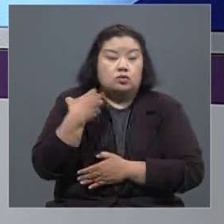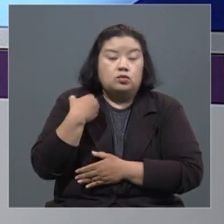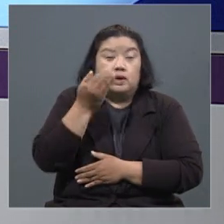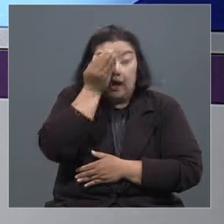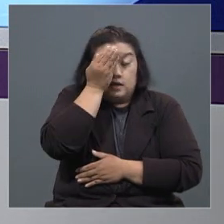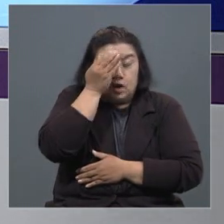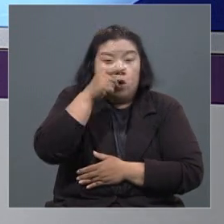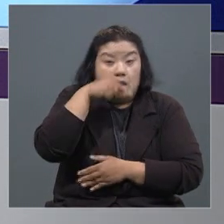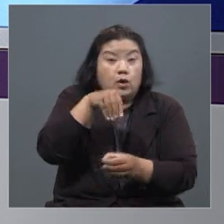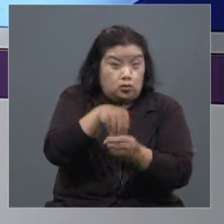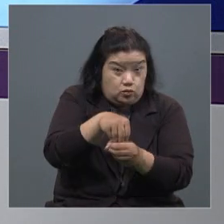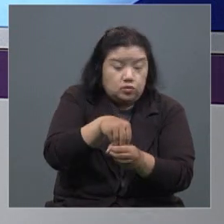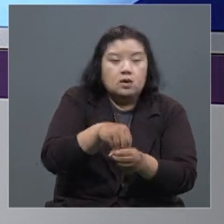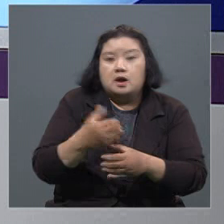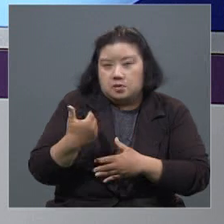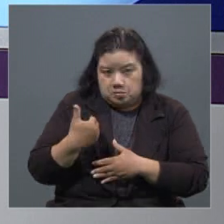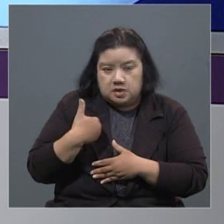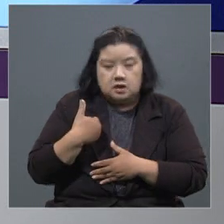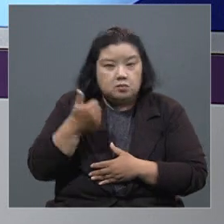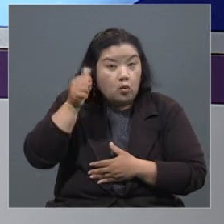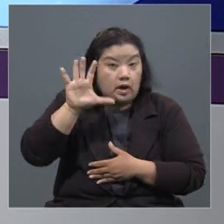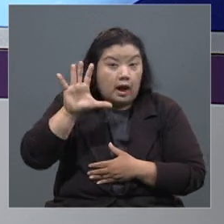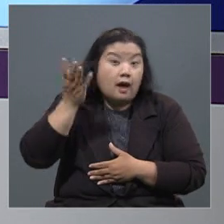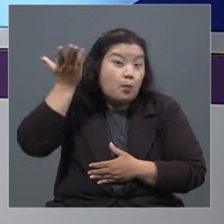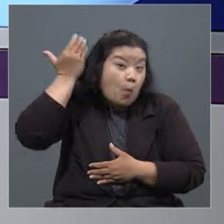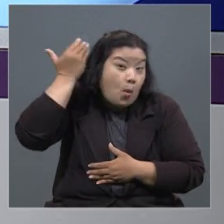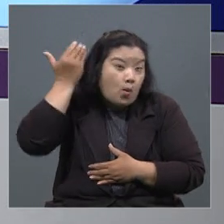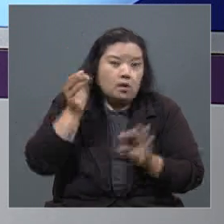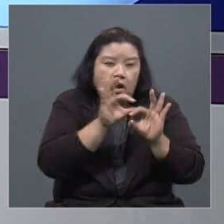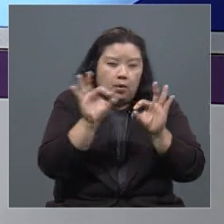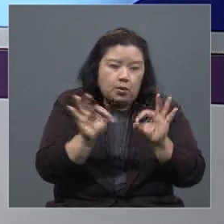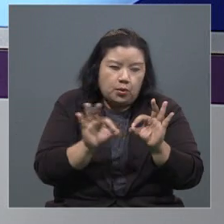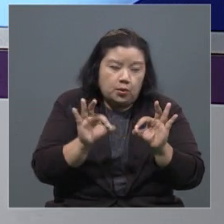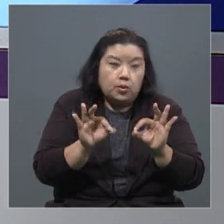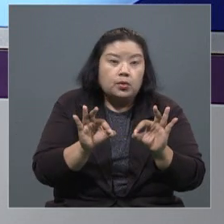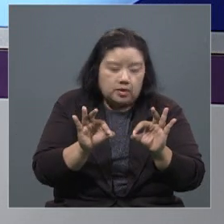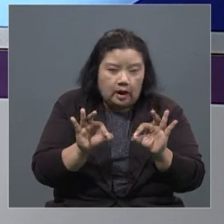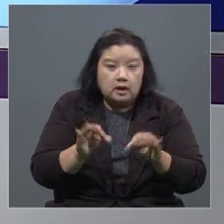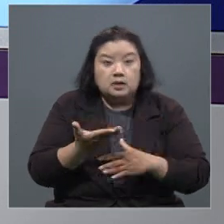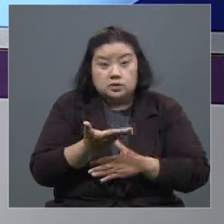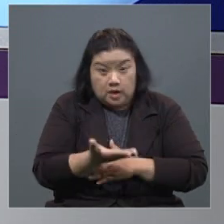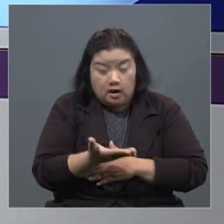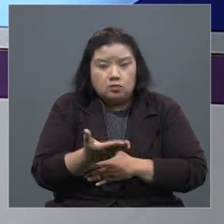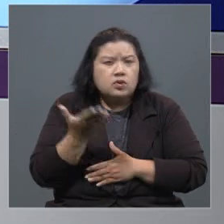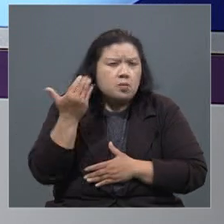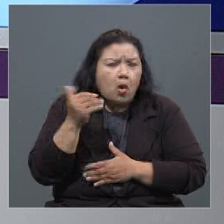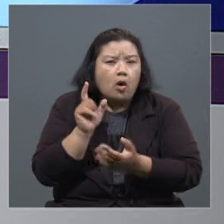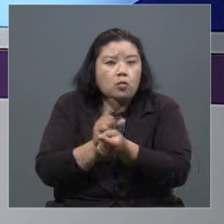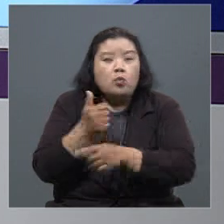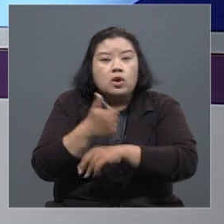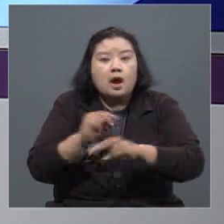ำประเทศไทยโพสต์ไว้เมื่อ5วันก่อนระหว่างการเข้าพบคุณพิพัฒน์รัชกิจประการรัฐมนตรีว่าการกระทรวงแรงง